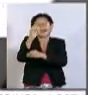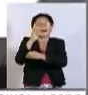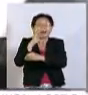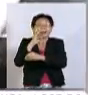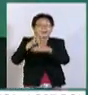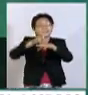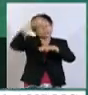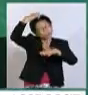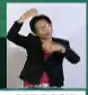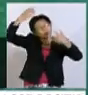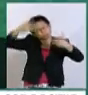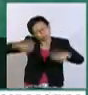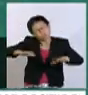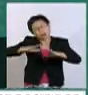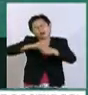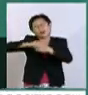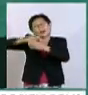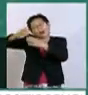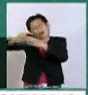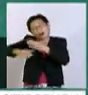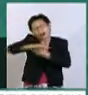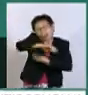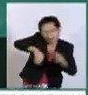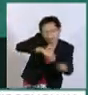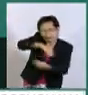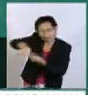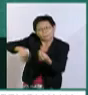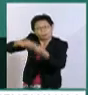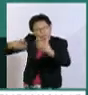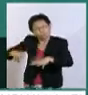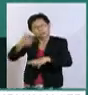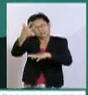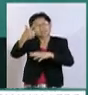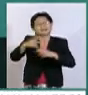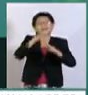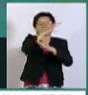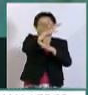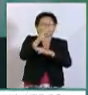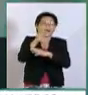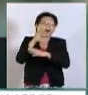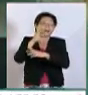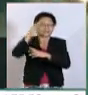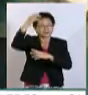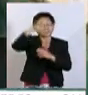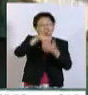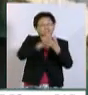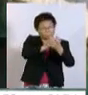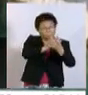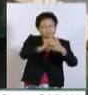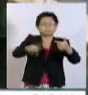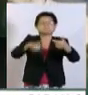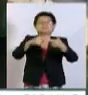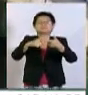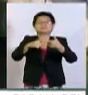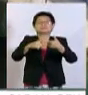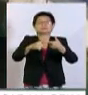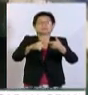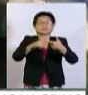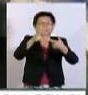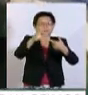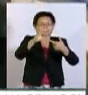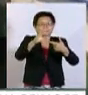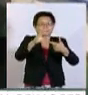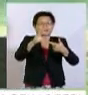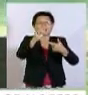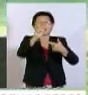di Selangor telah pun selesai pengambil alihan, iaitu Syarikat Bekalan Air Selangor Syabas, Konsortium Abas